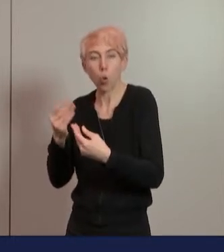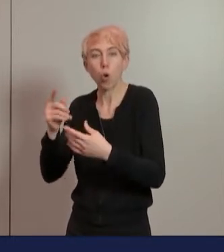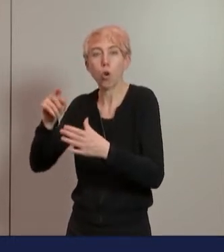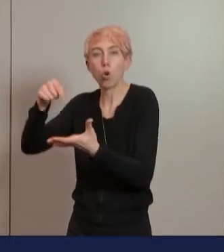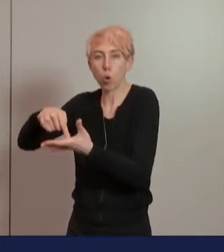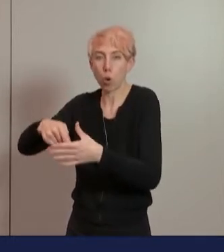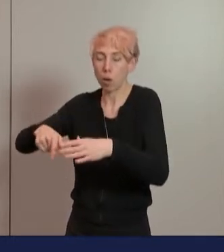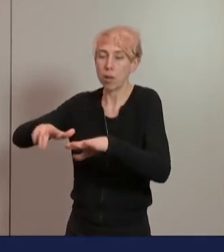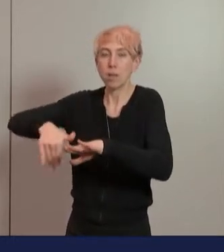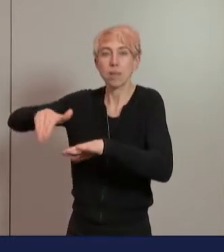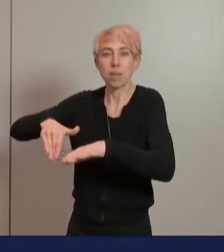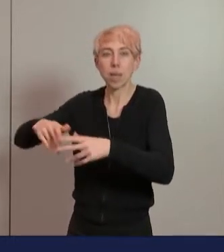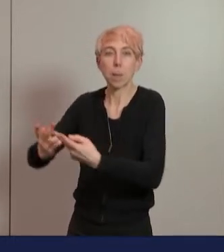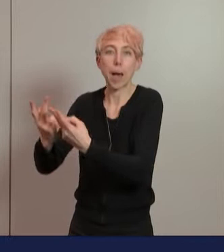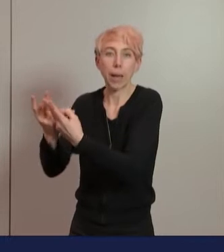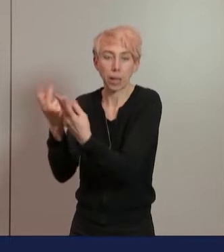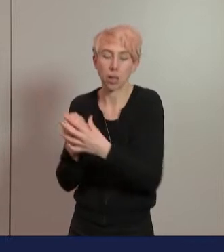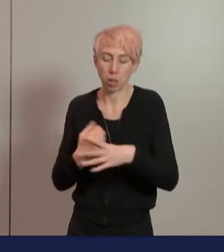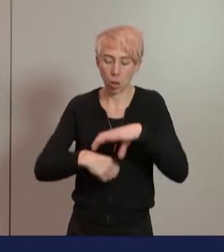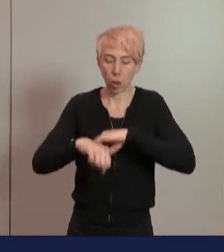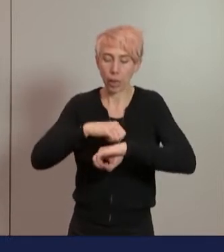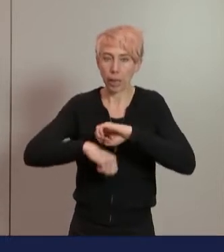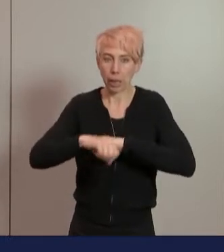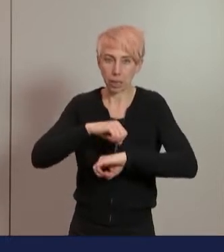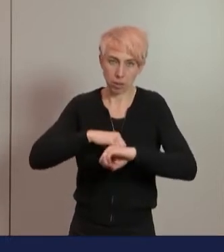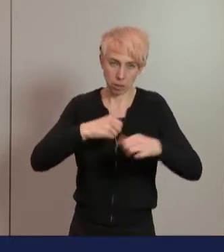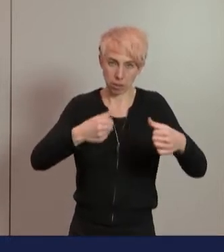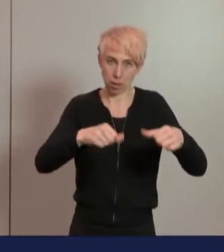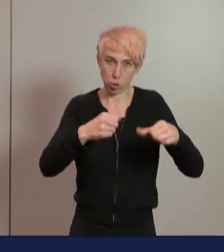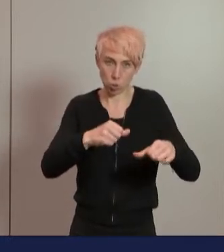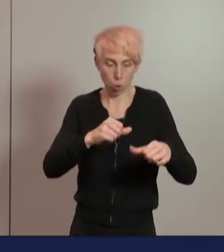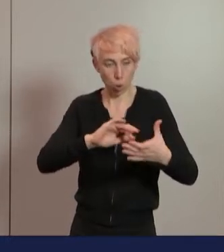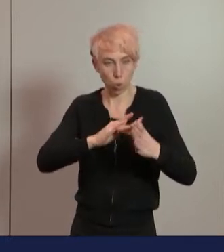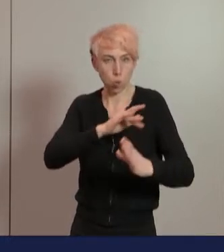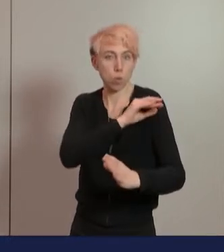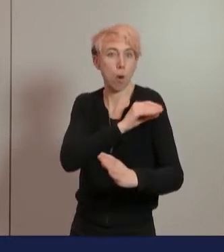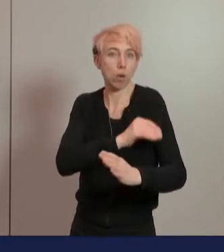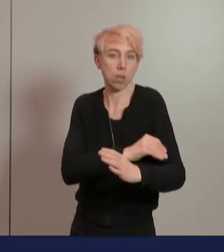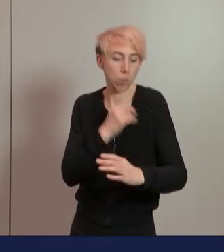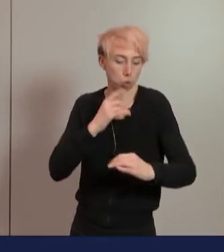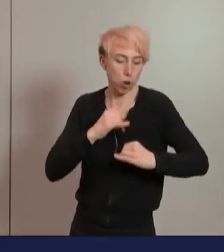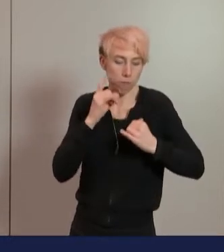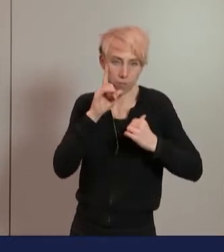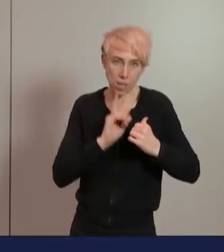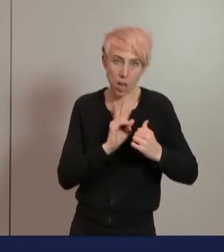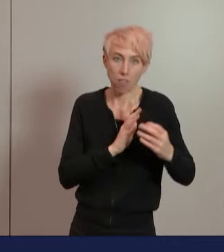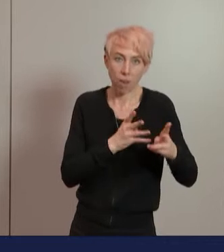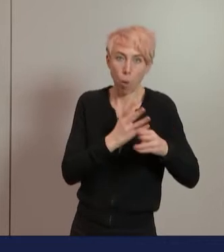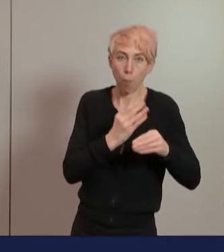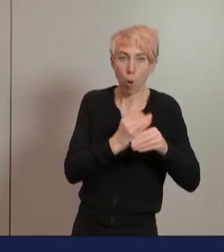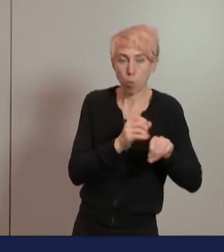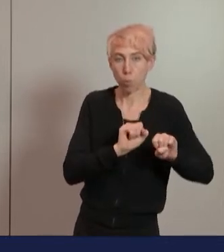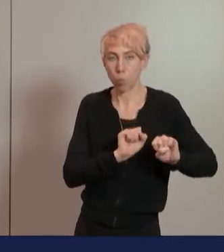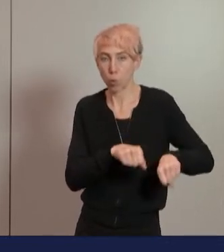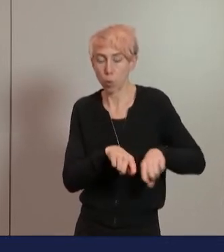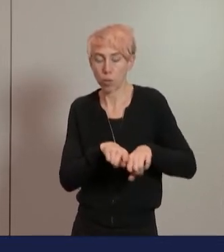L'organisation d'un séjour toute sportive pour les jeunes filles et pour apprendre le vélo et réaliser ce séjour. Et prévention sur